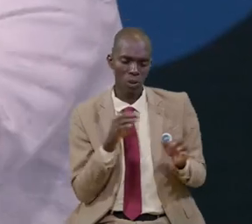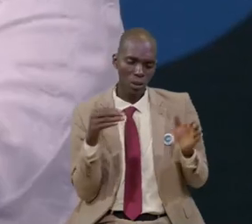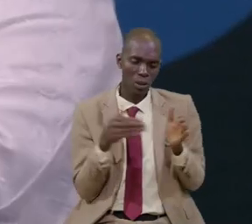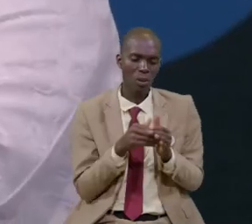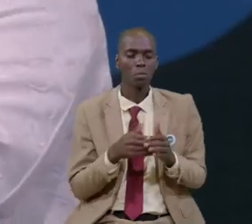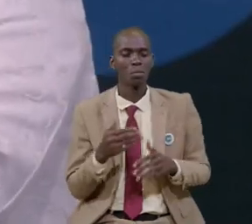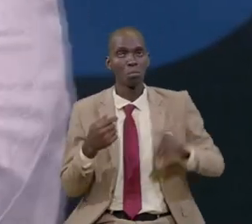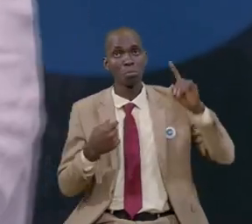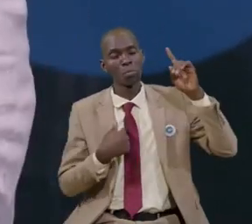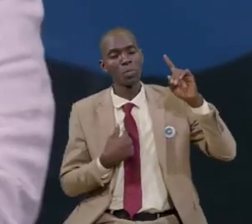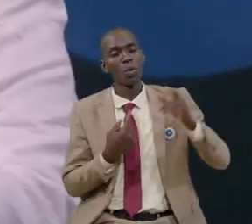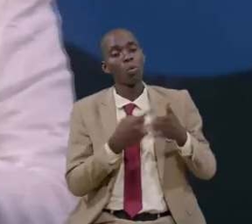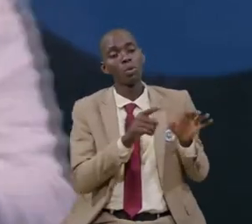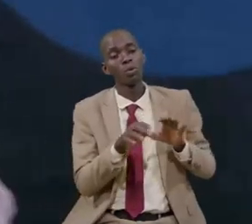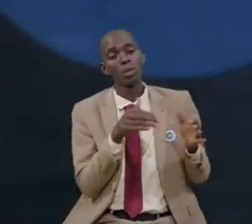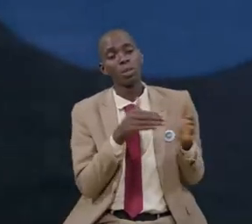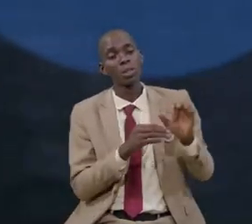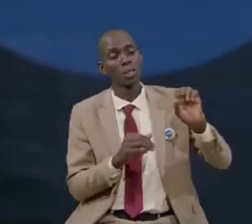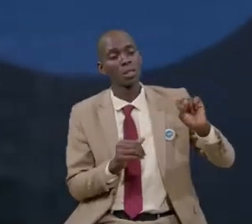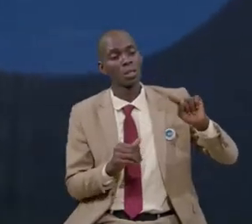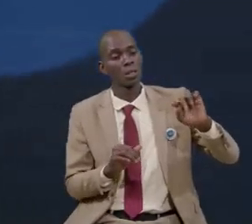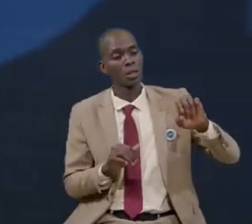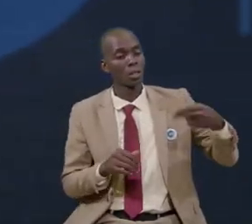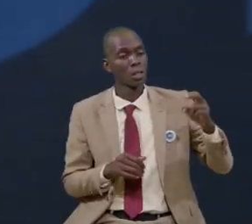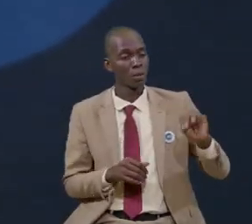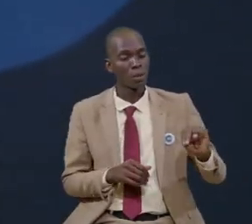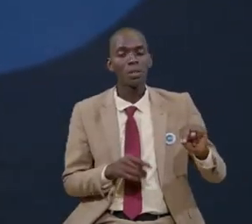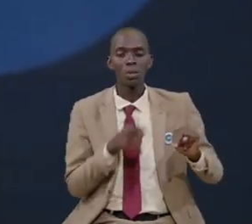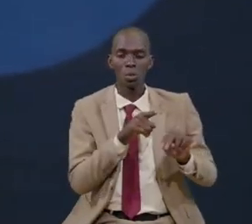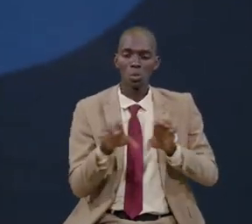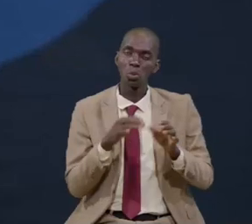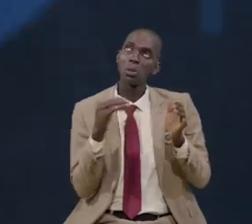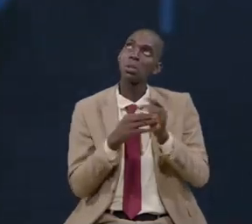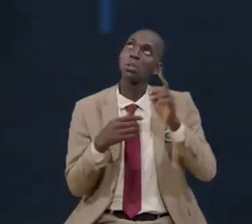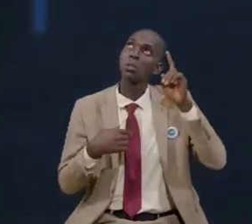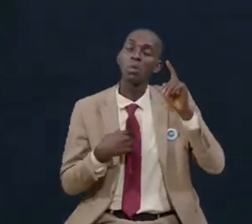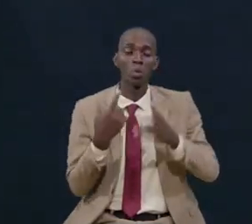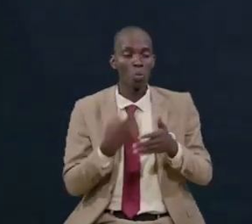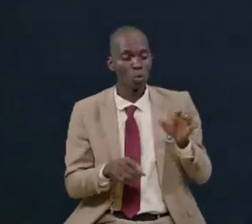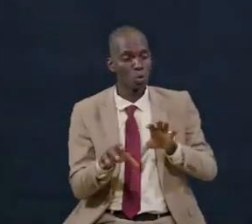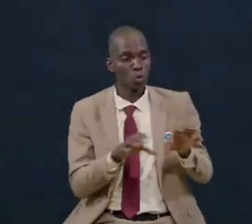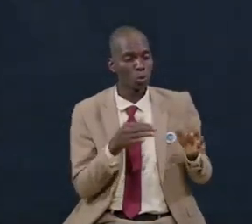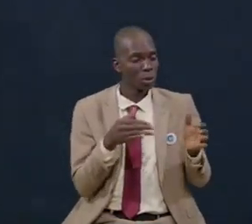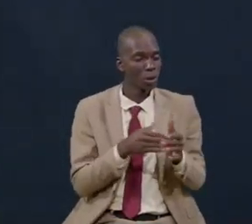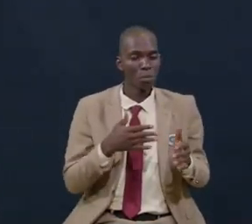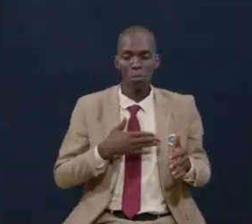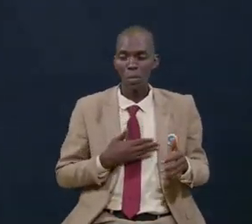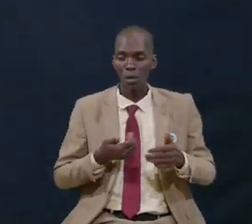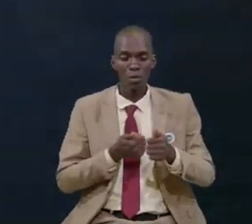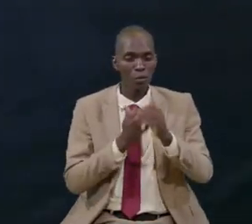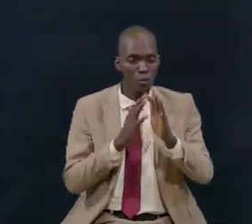à Étienne, tu me le fais. Ce que tu fais contre mes apôtres, que j'ai envoyé